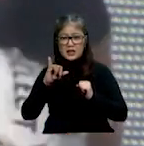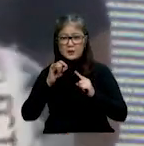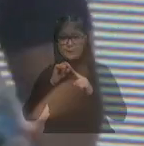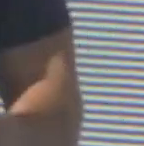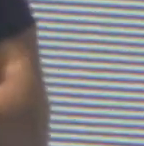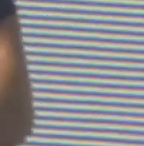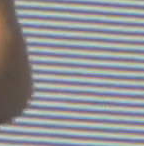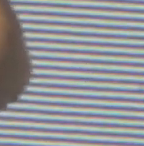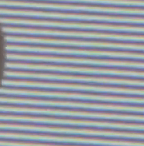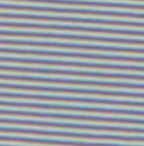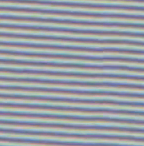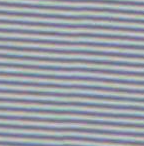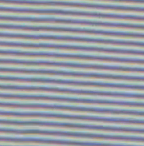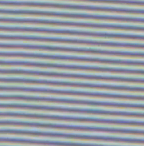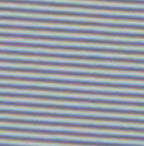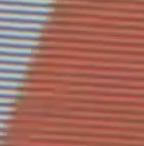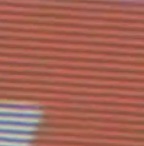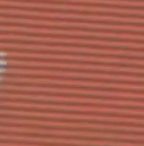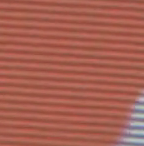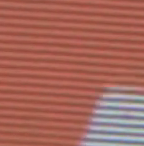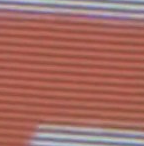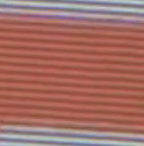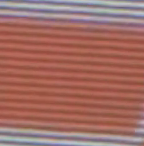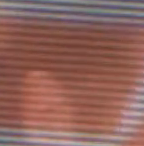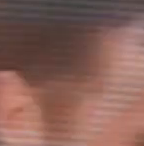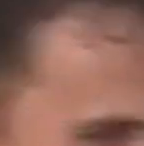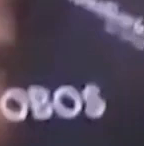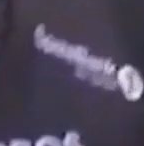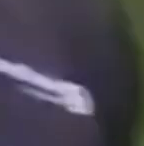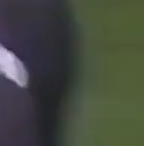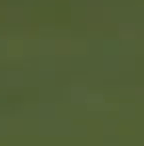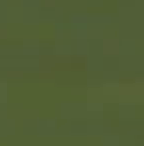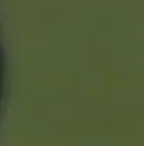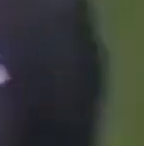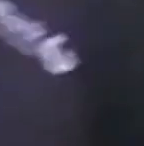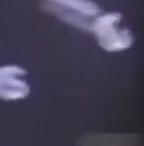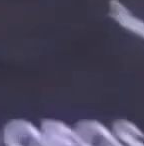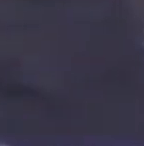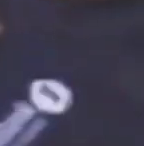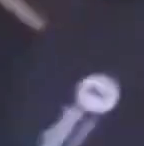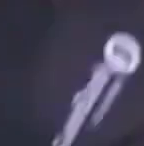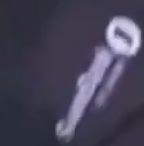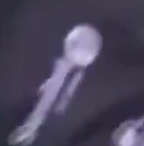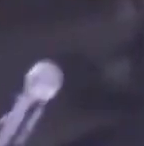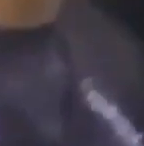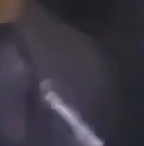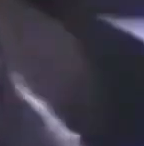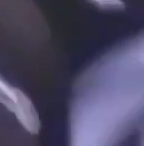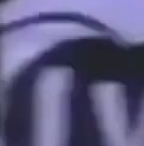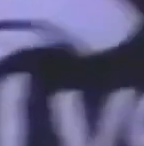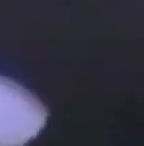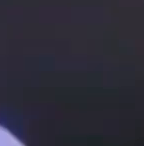Kedua, ada nama Zain Patinama yang akan menempati posisi pemain bertahan. Pemain 24 tahun ini diprediksi akan melakoni debutnya yang